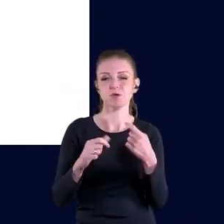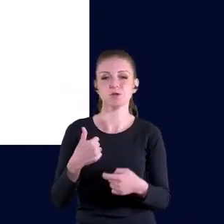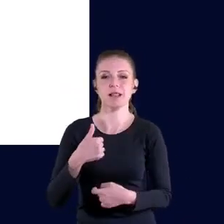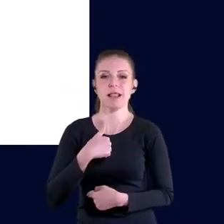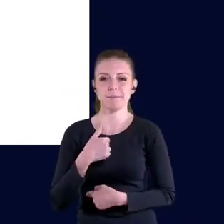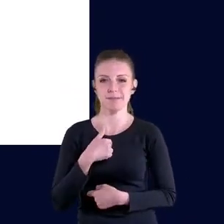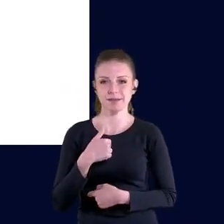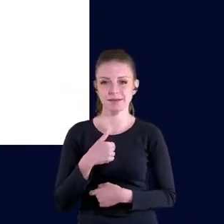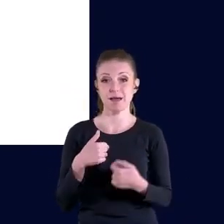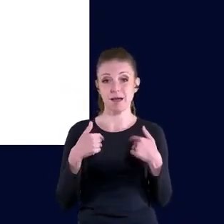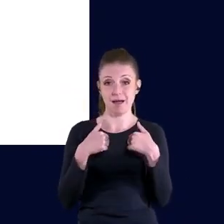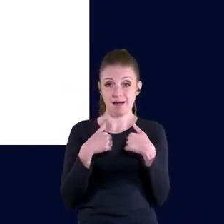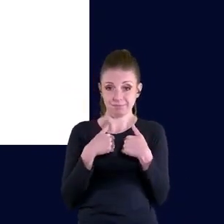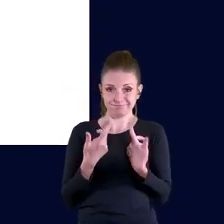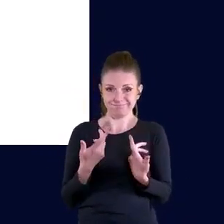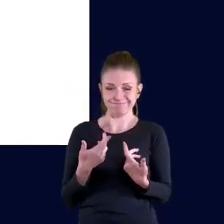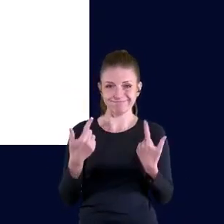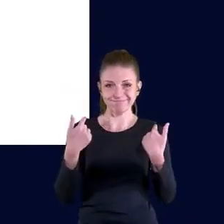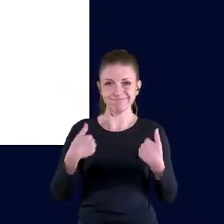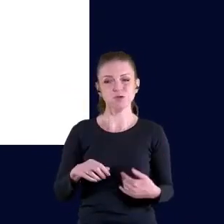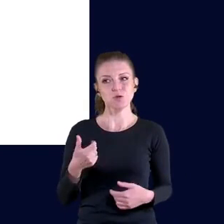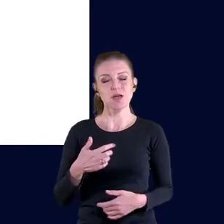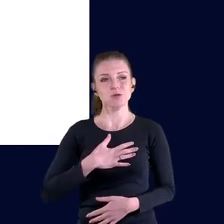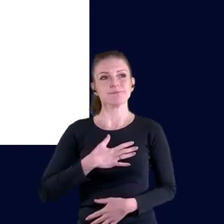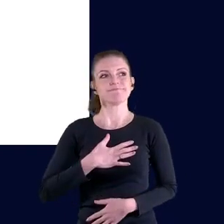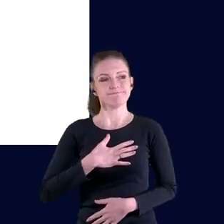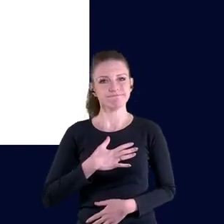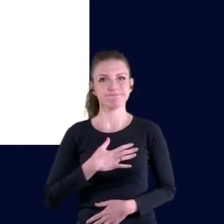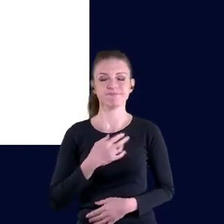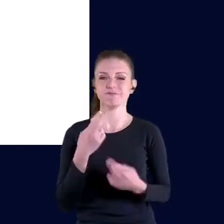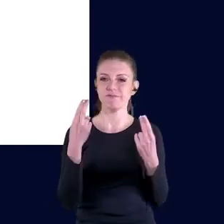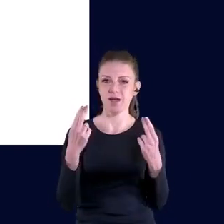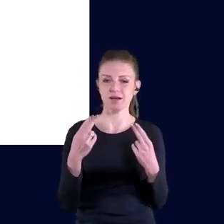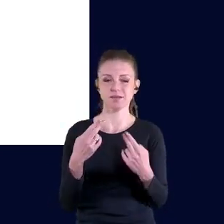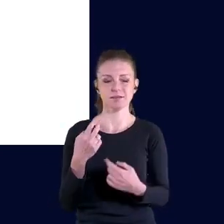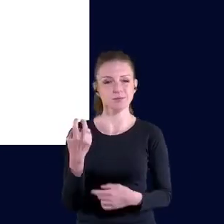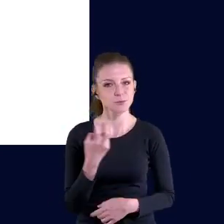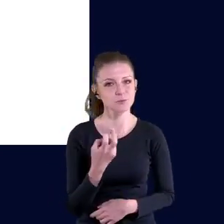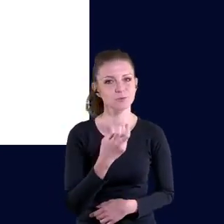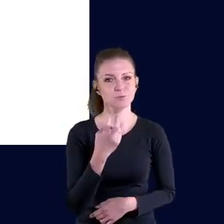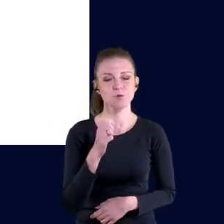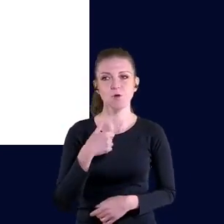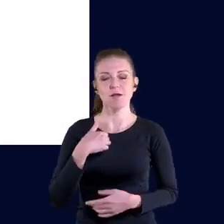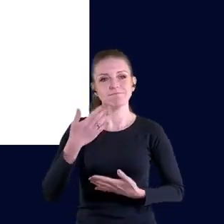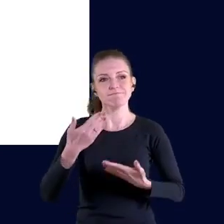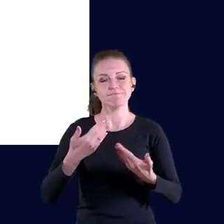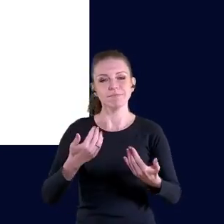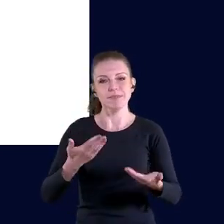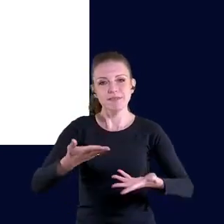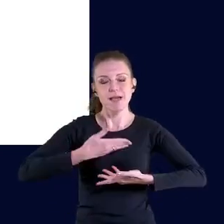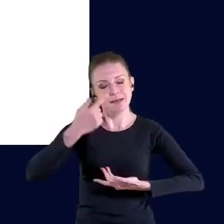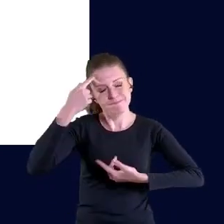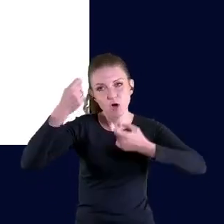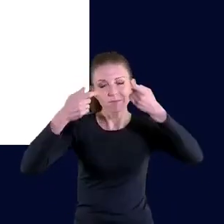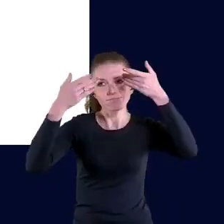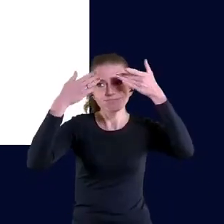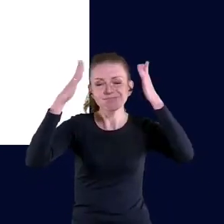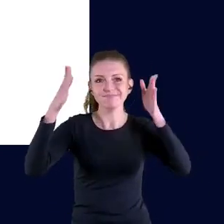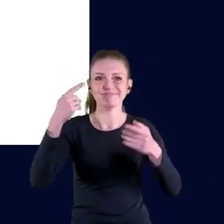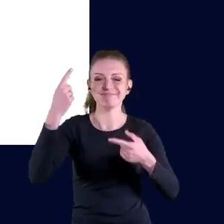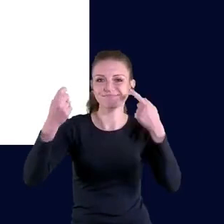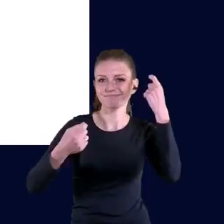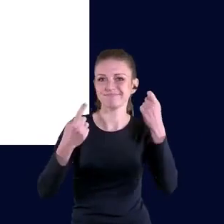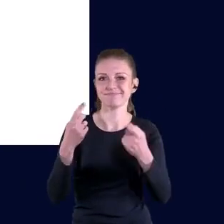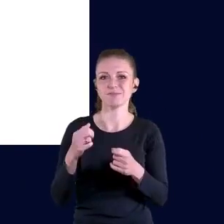Katarzyna w porusza pociąga i inspiruje w